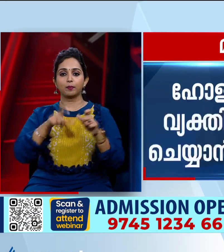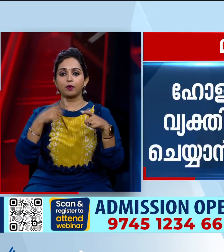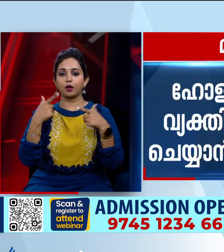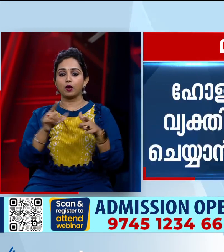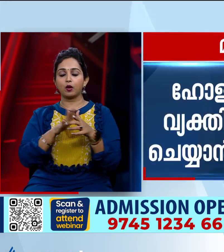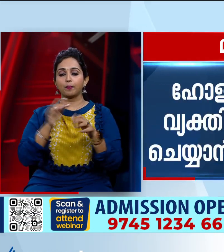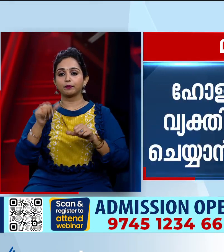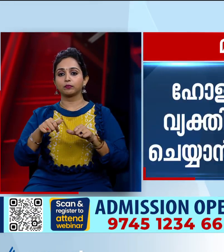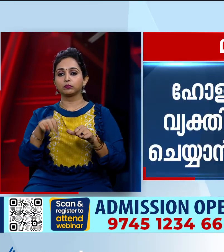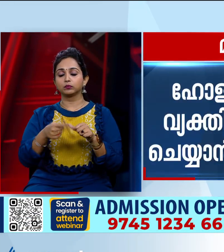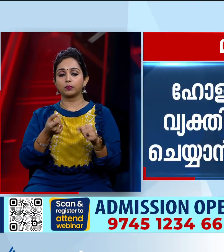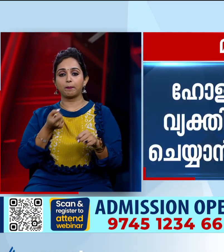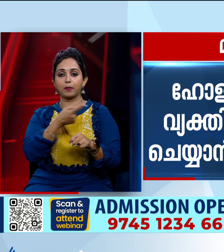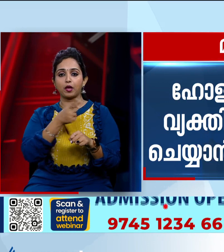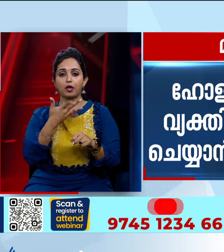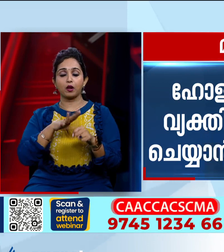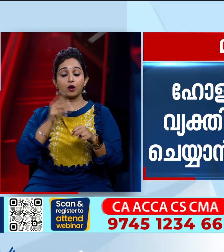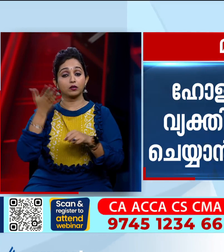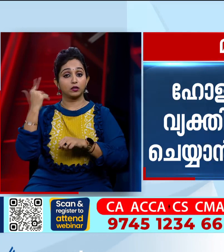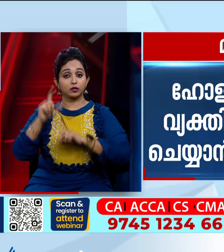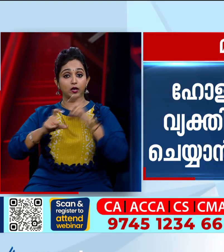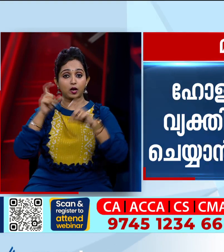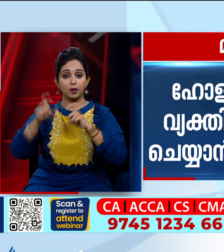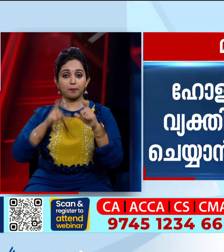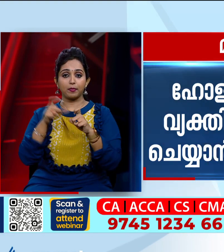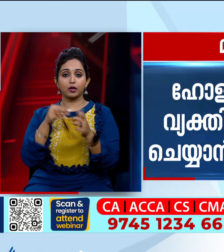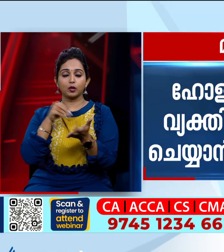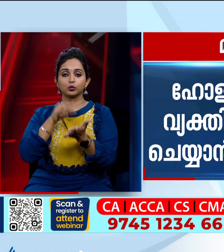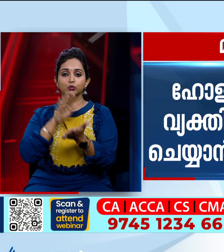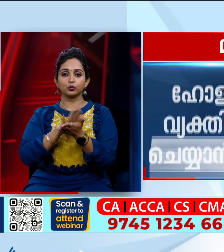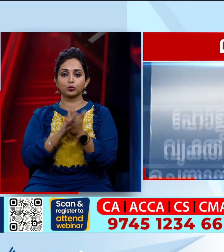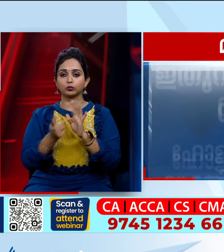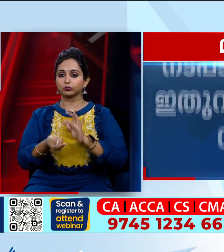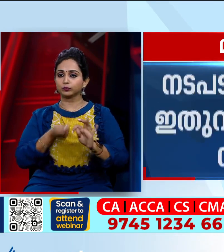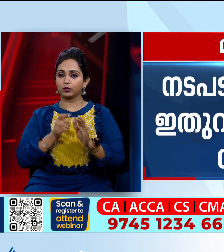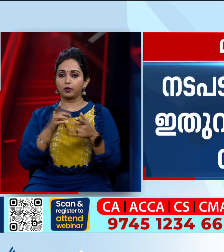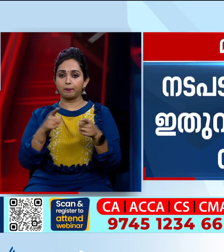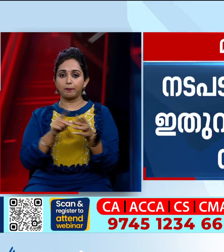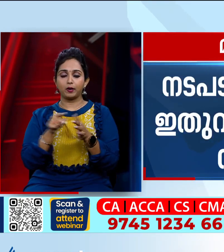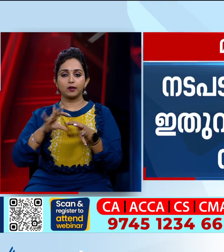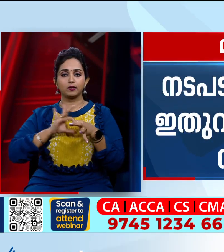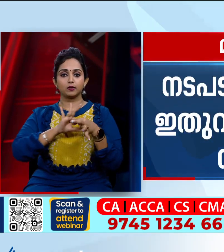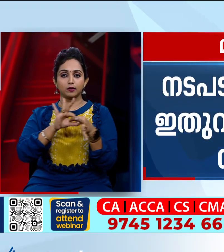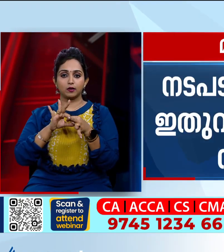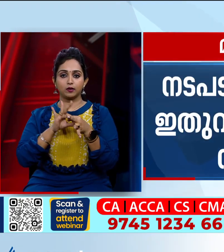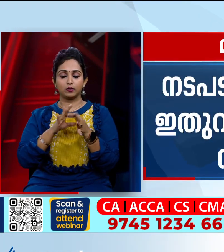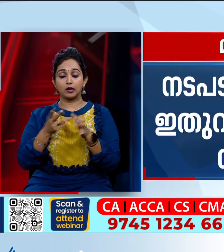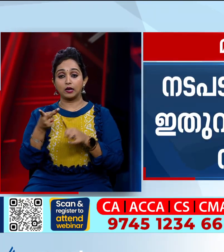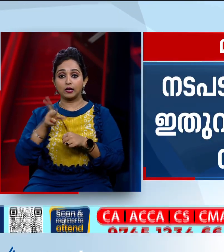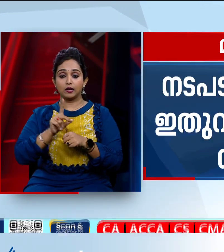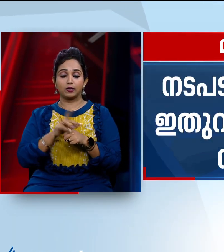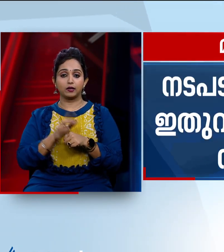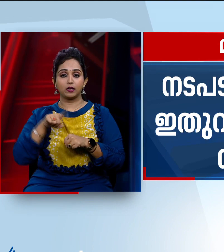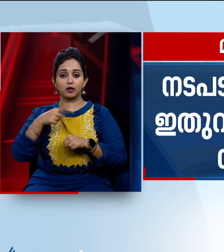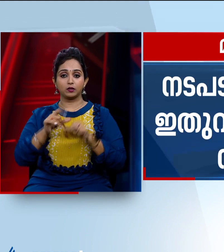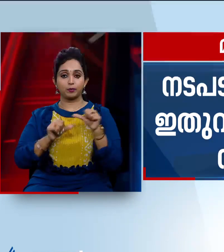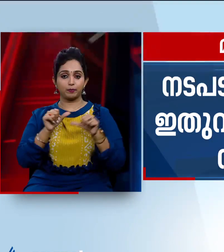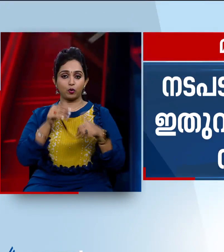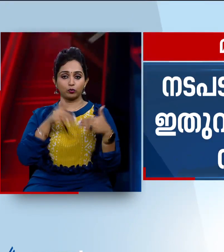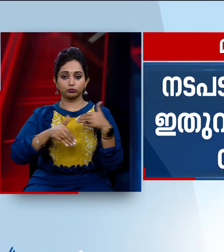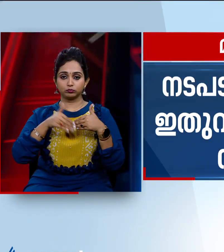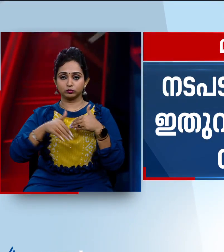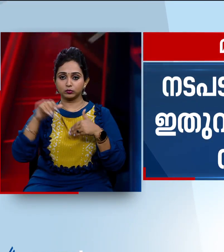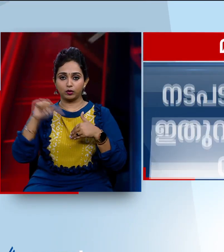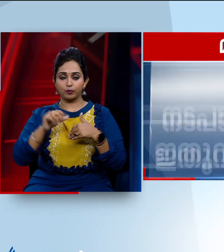ഇവരുടെ കമ്പനിയുടെ സ്വത്തുക്കൾ നേരത്തെ ജപ്തി ചെയ്തിരുന്നു. എന്നാൽ ഇത് സംബന്ധിച്ചുള്ള കാര്യങ്ങളിൽ വീണ്ടും മറ്റ് നടപടികളില്ലാത്തൊരു സാഹചര്യത്തിലാണ്